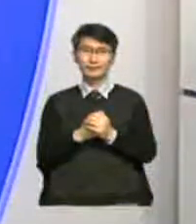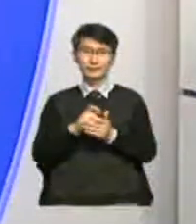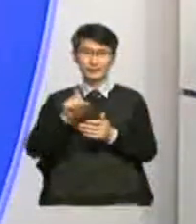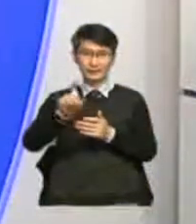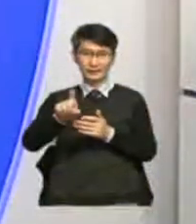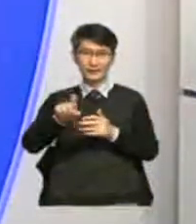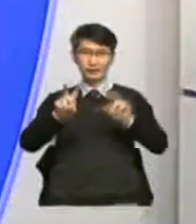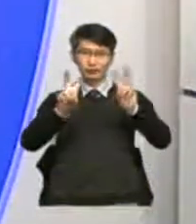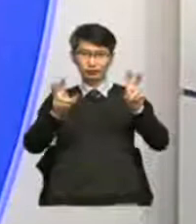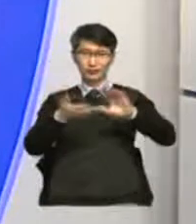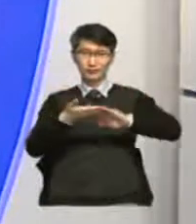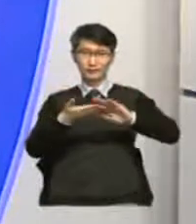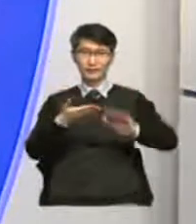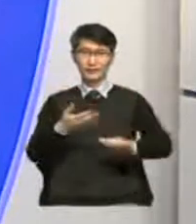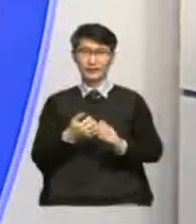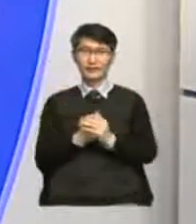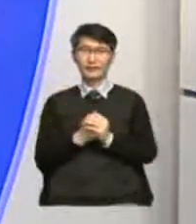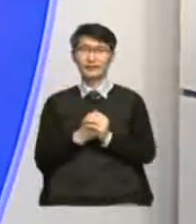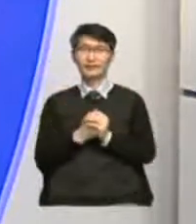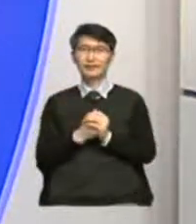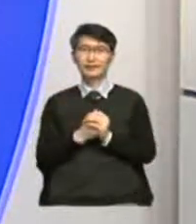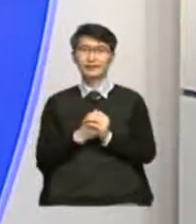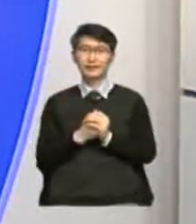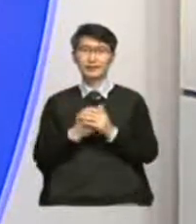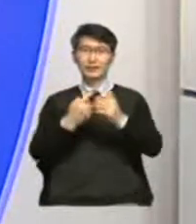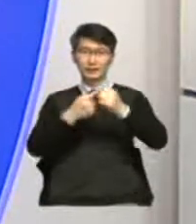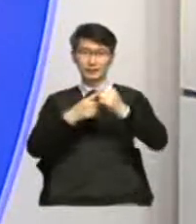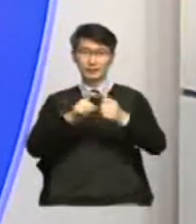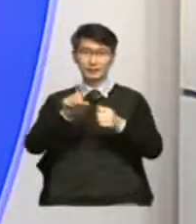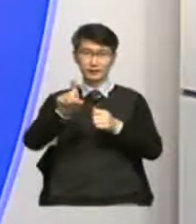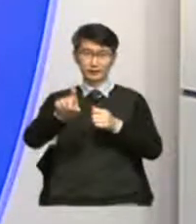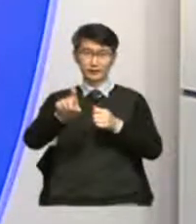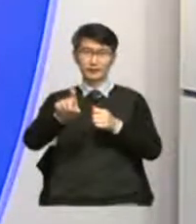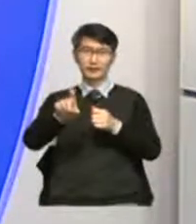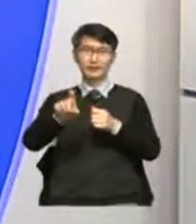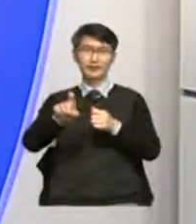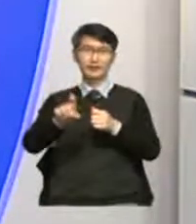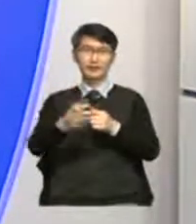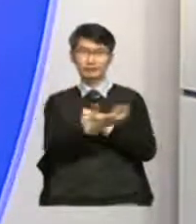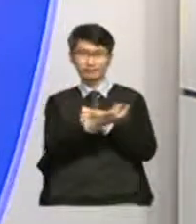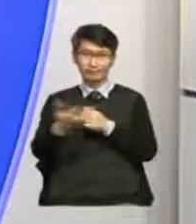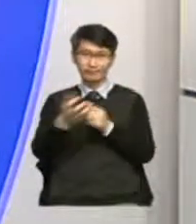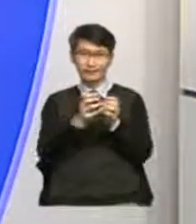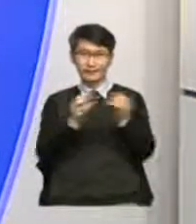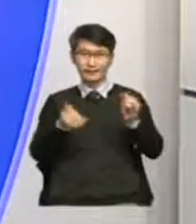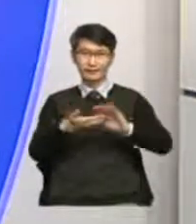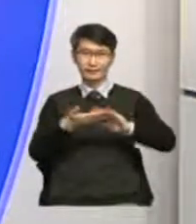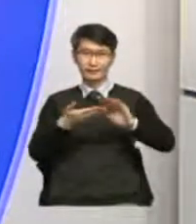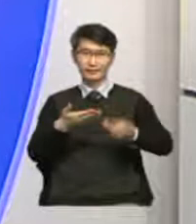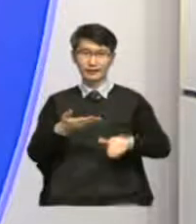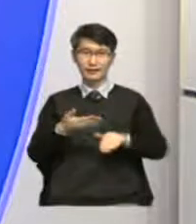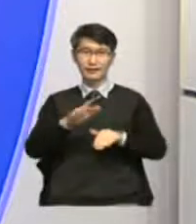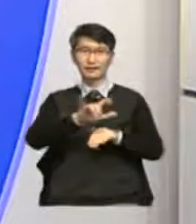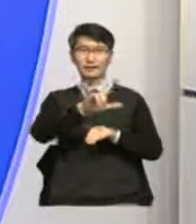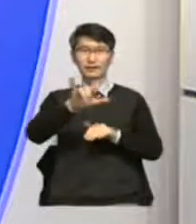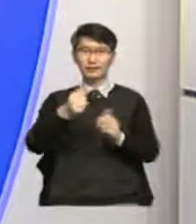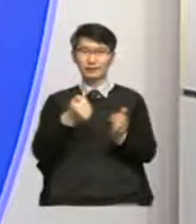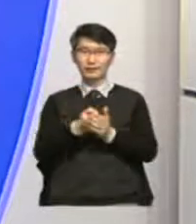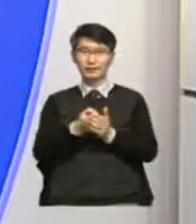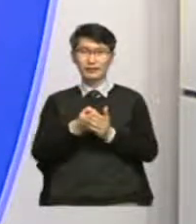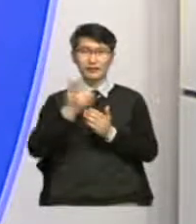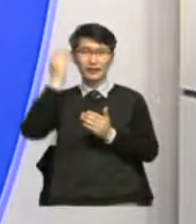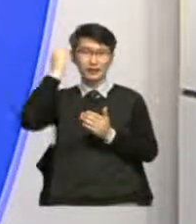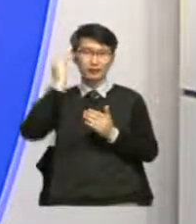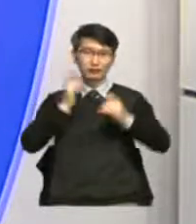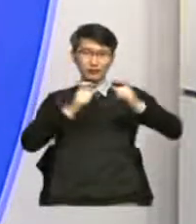키워드로 이슈를 알아보는 클릭 키워드 시간입니다. 오늘의 첫 번째 키워드는 유동 인구입니다. 코로나19 사태로 우리나라